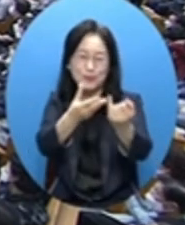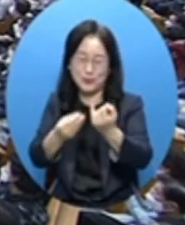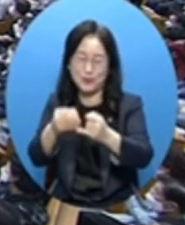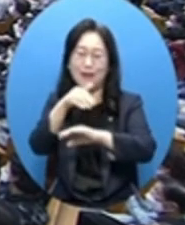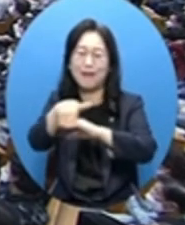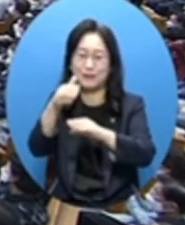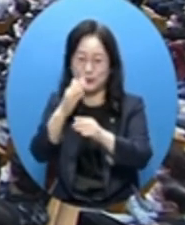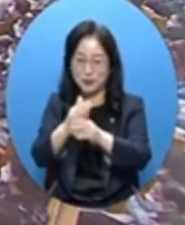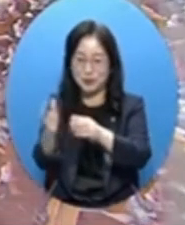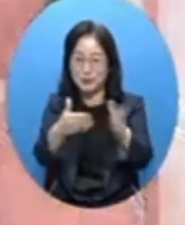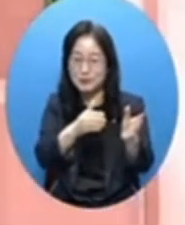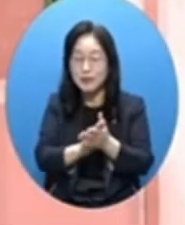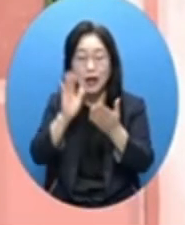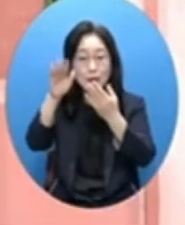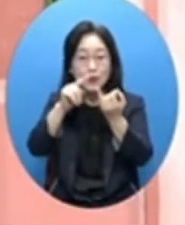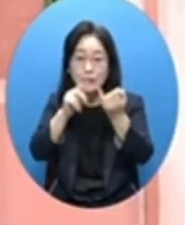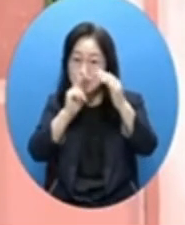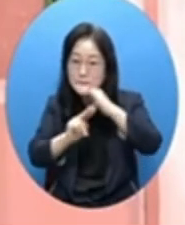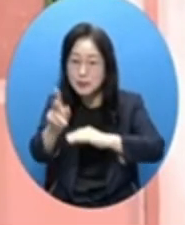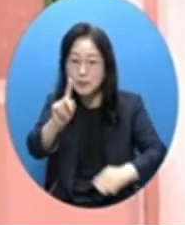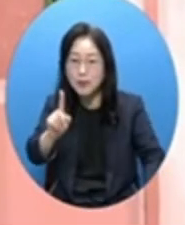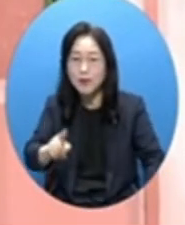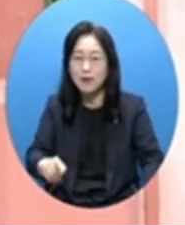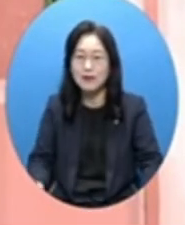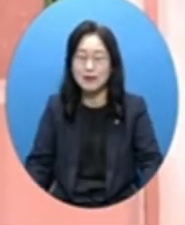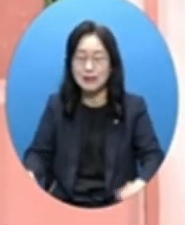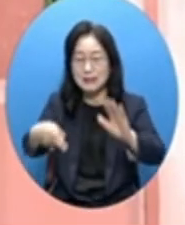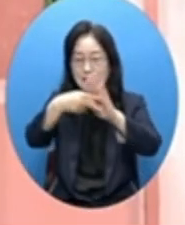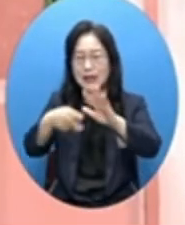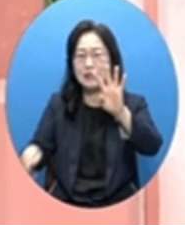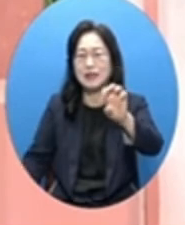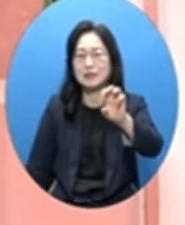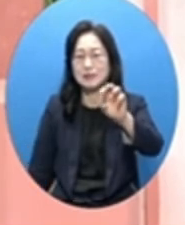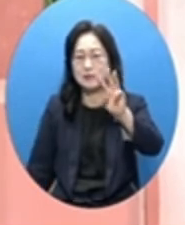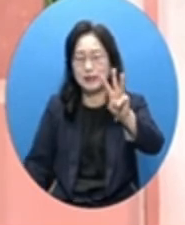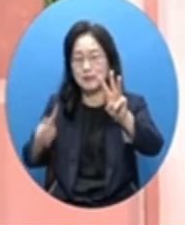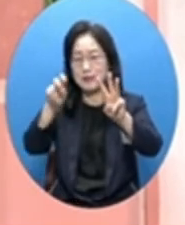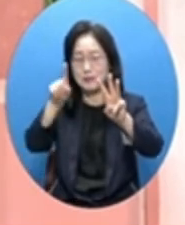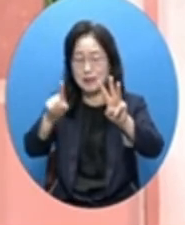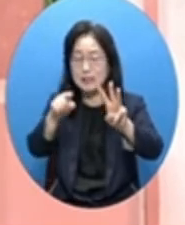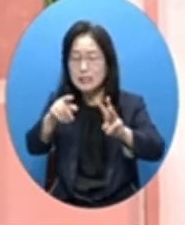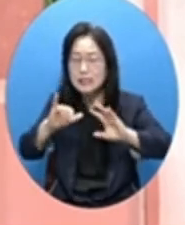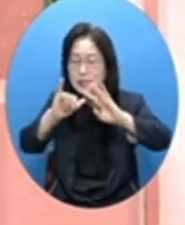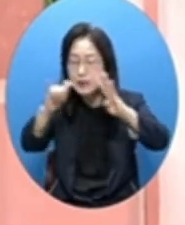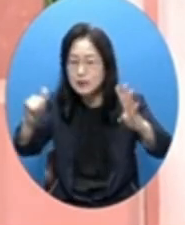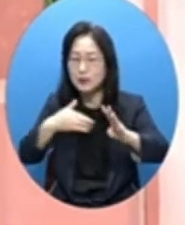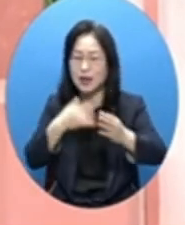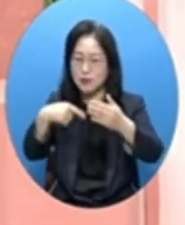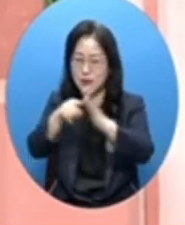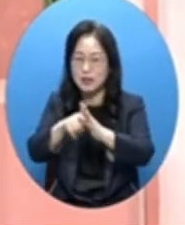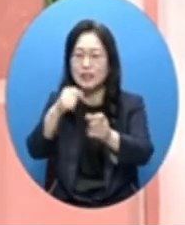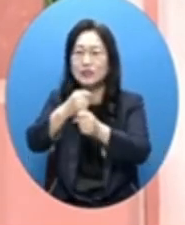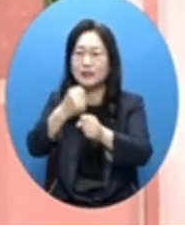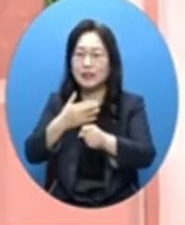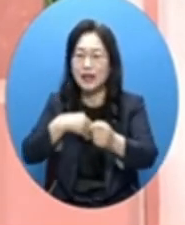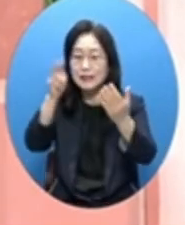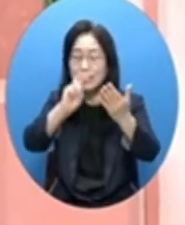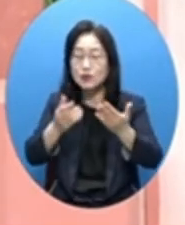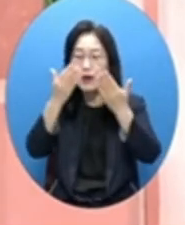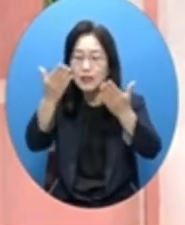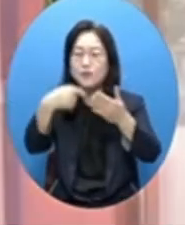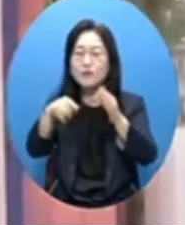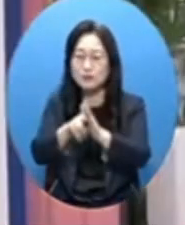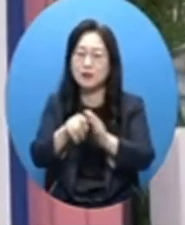앞으로 비전에 대해서 이렇게 고백합니다 이사야 44장 21절에이 백성은 나를 위하여 지었나니 나를 찬송하게 하려